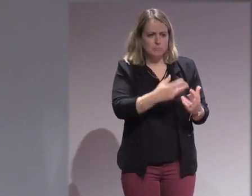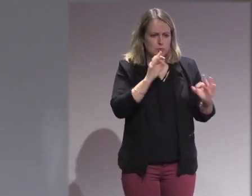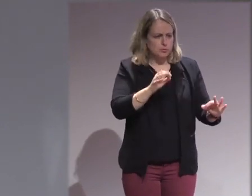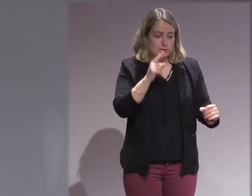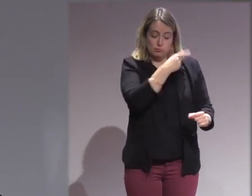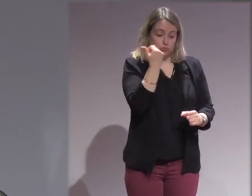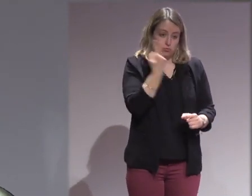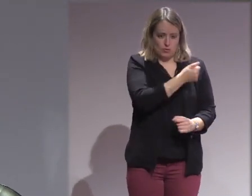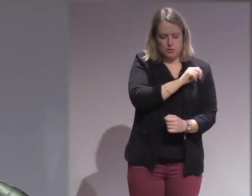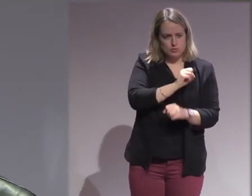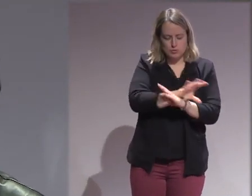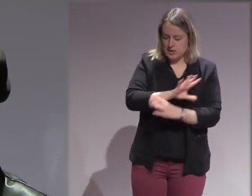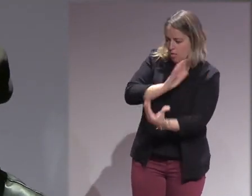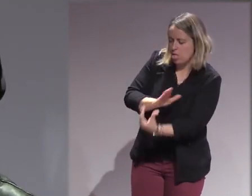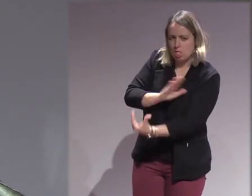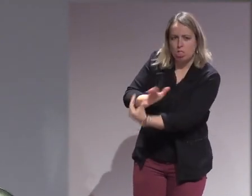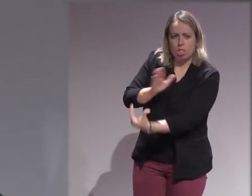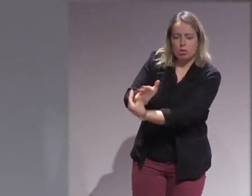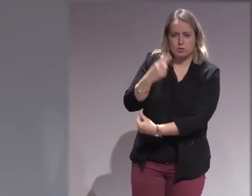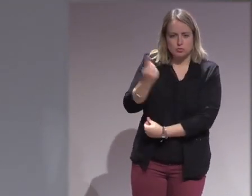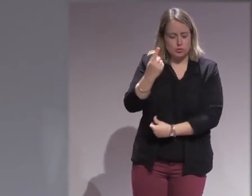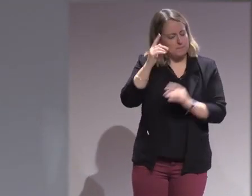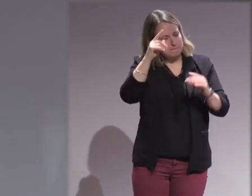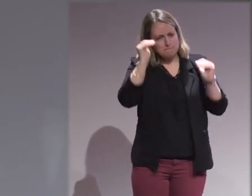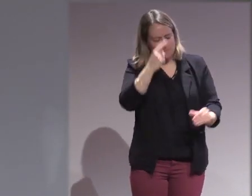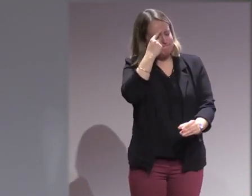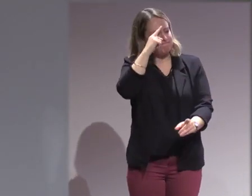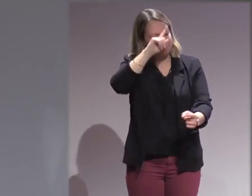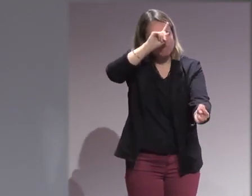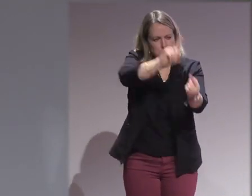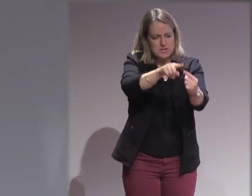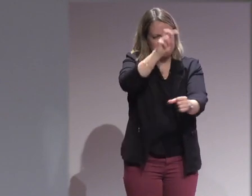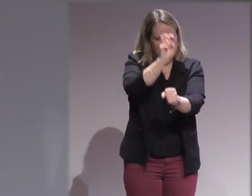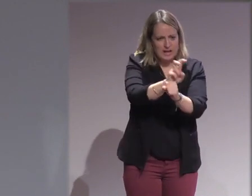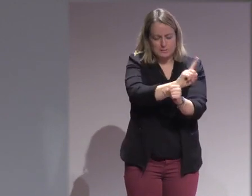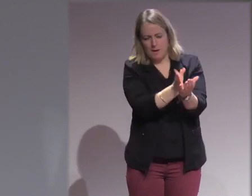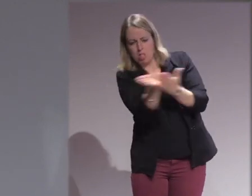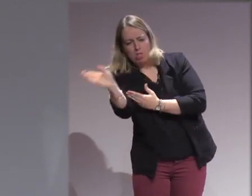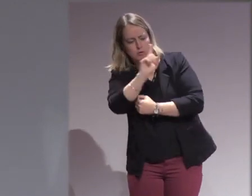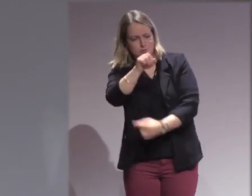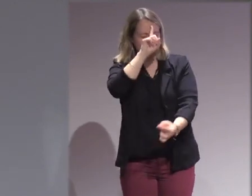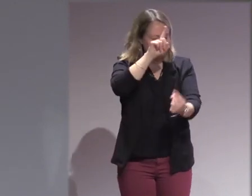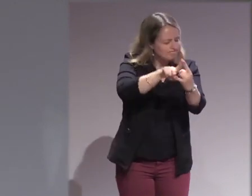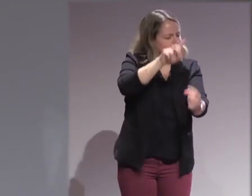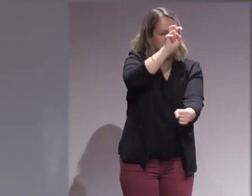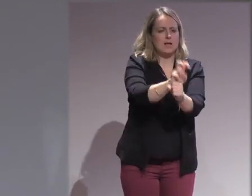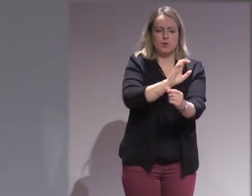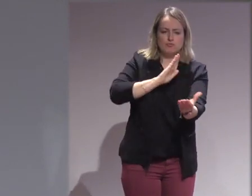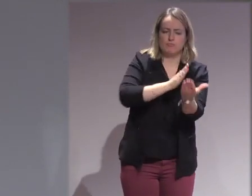permanence. On lui enlève les mots de la bouche et quand même, il garde son train de pensée et il arrive au bout de ce qu'il a à dire. Et donc, vous verrez